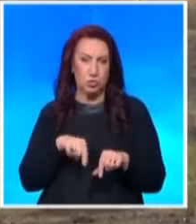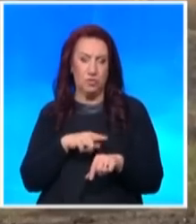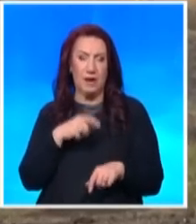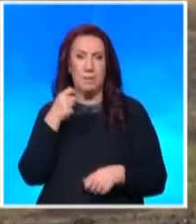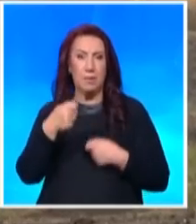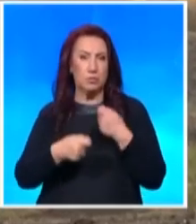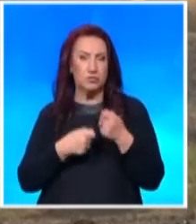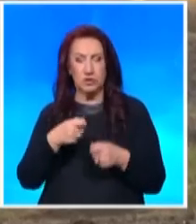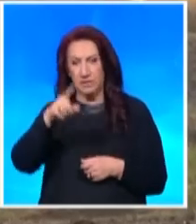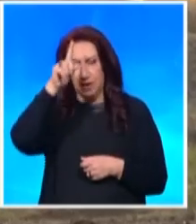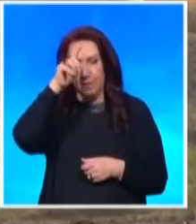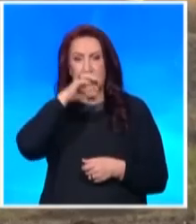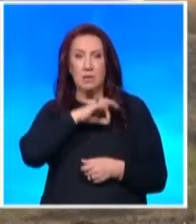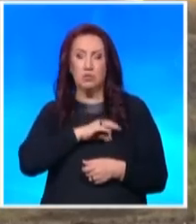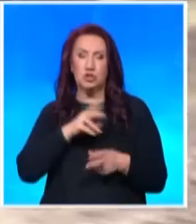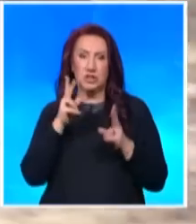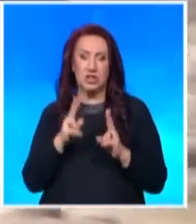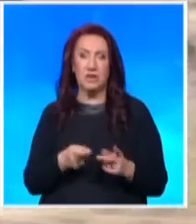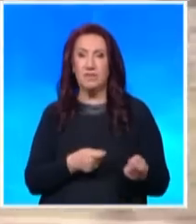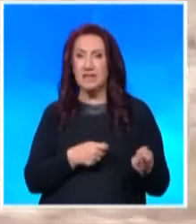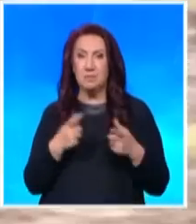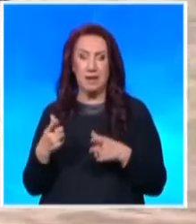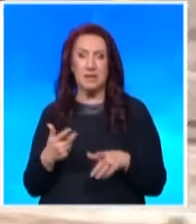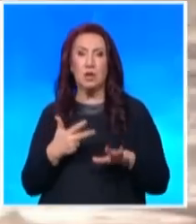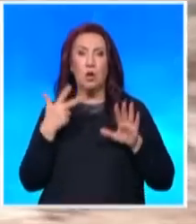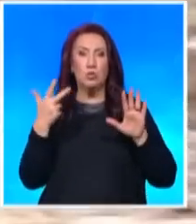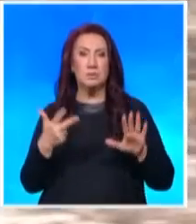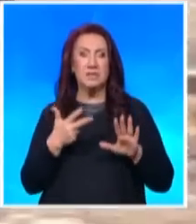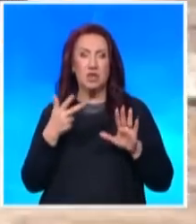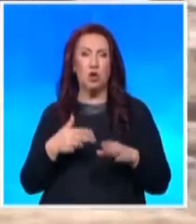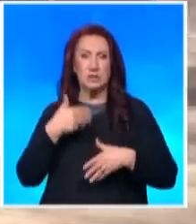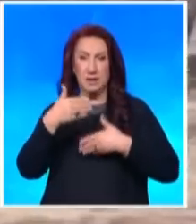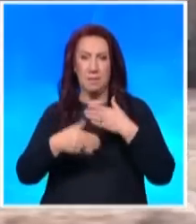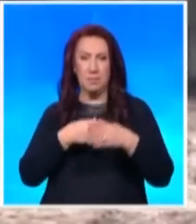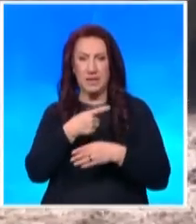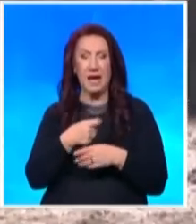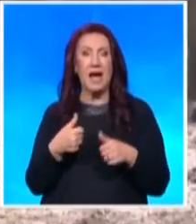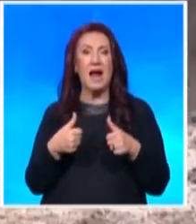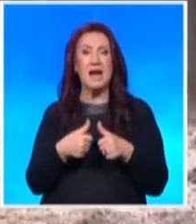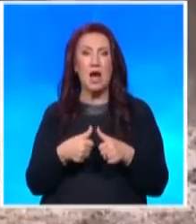получиха разрешение да изпратят до 88 танка Леопард 1 на Киев.